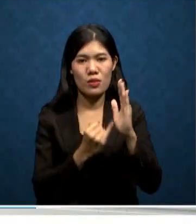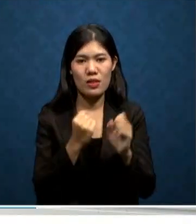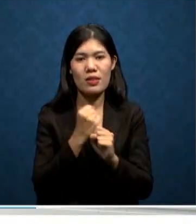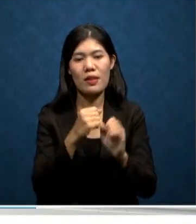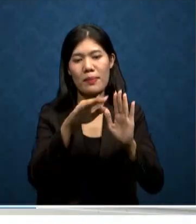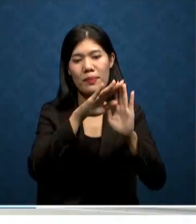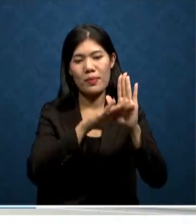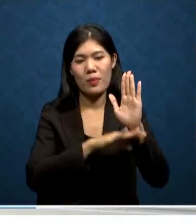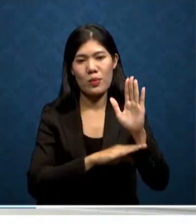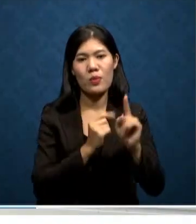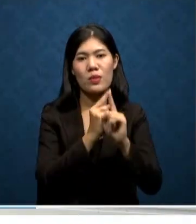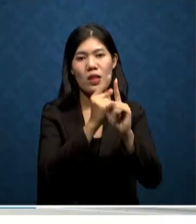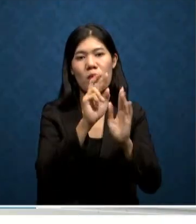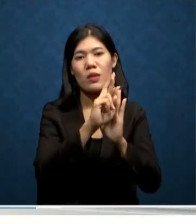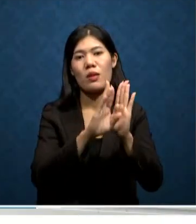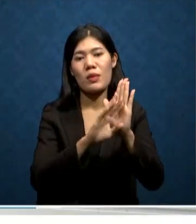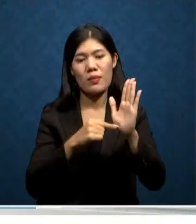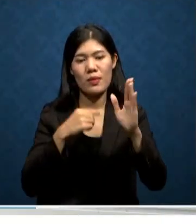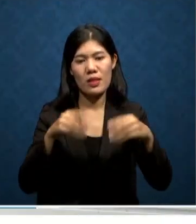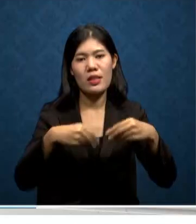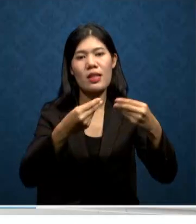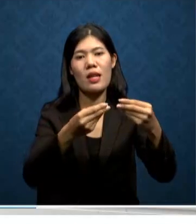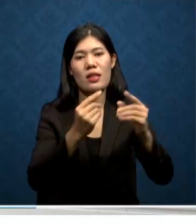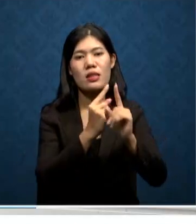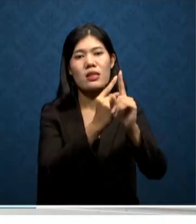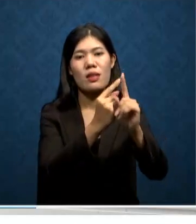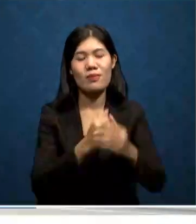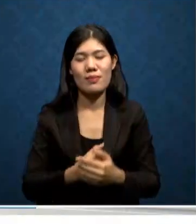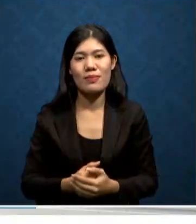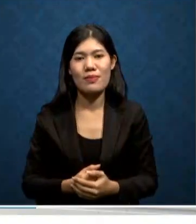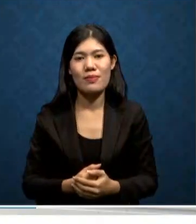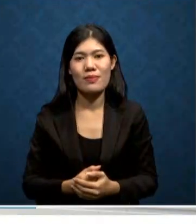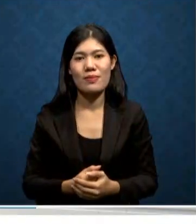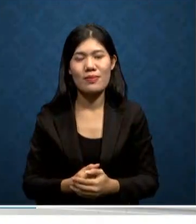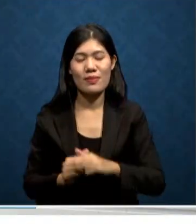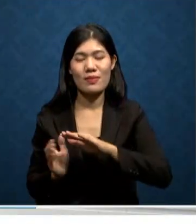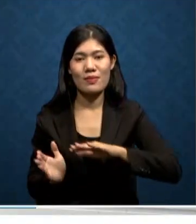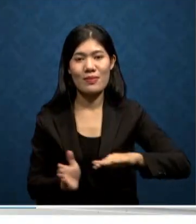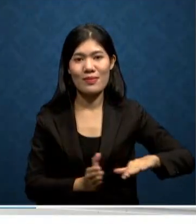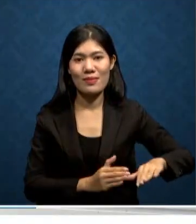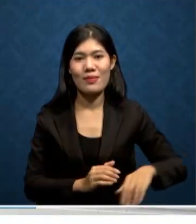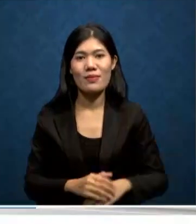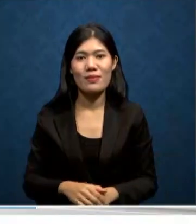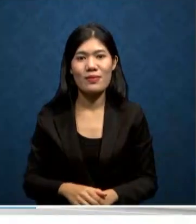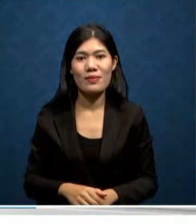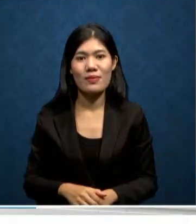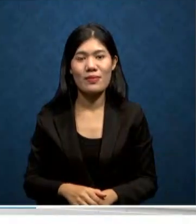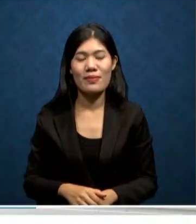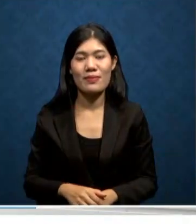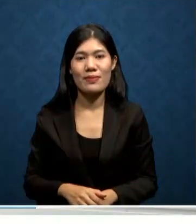ระเบียบที่กรมการขนส่งทางบกได้กำหนดไว้นะครับต่อไปนะครับเรื่อง